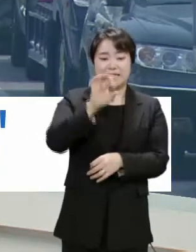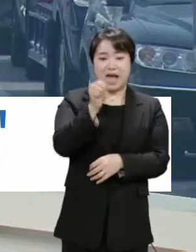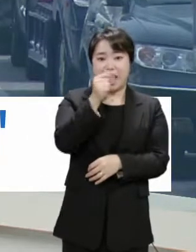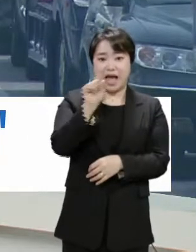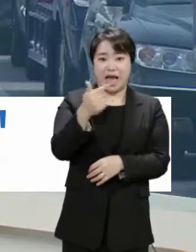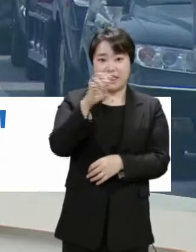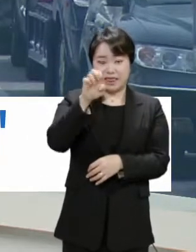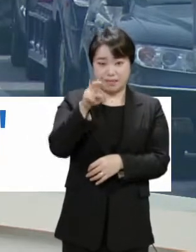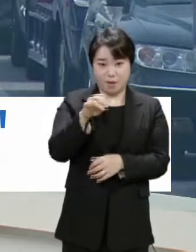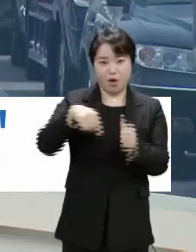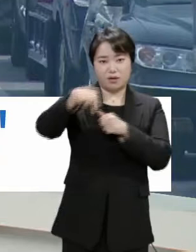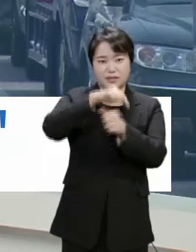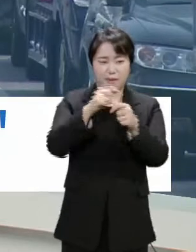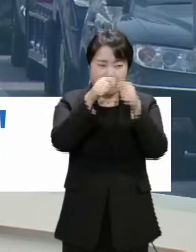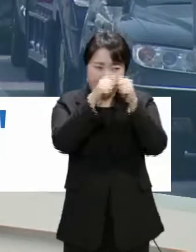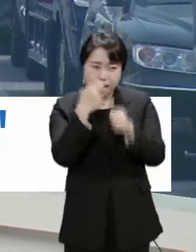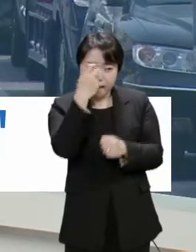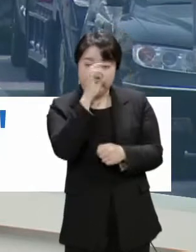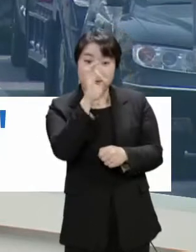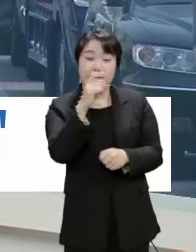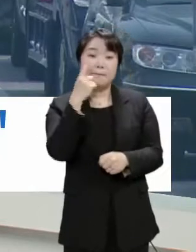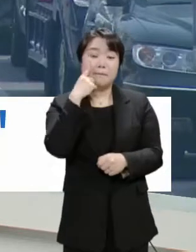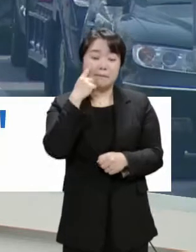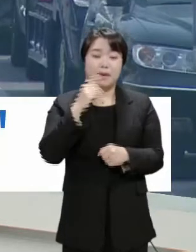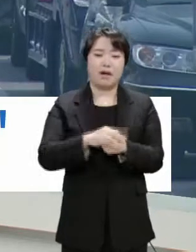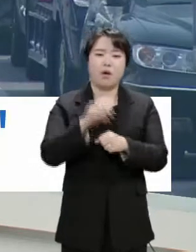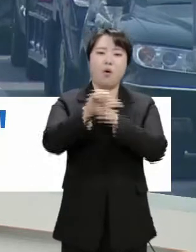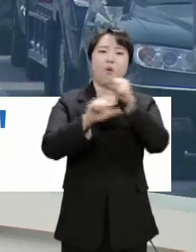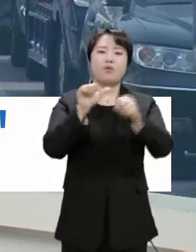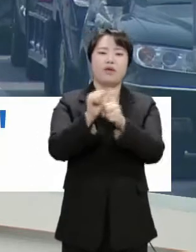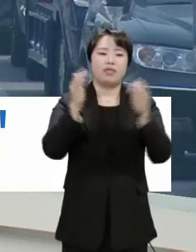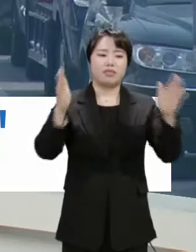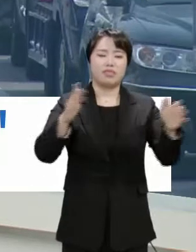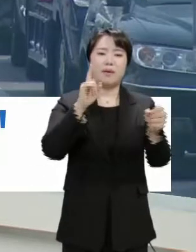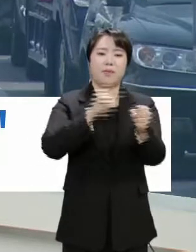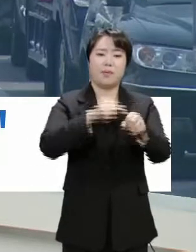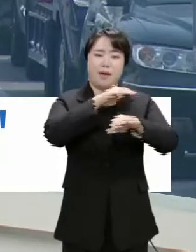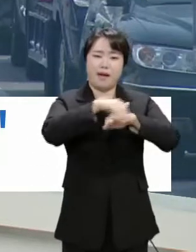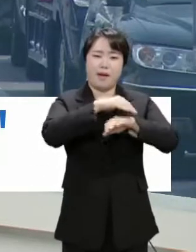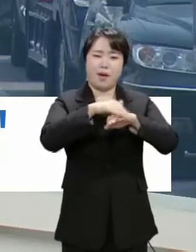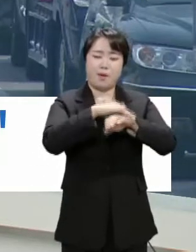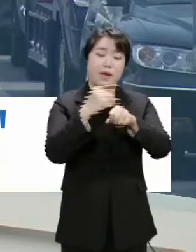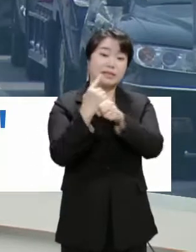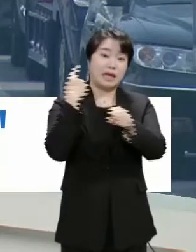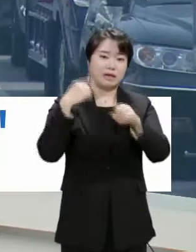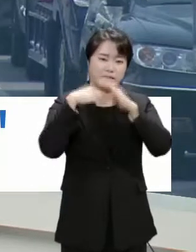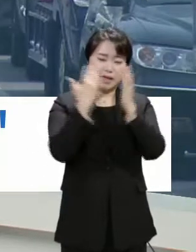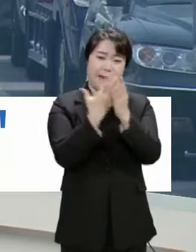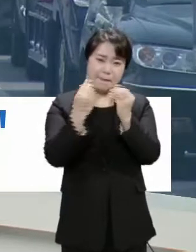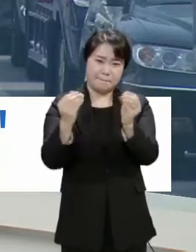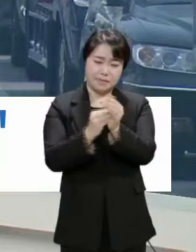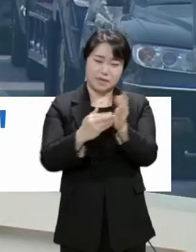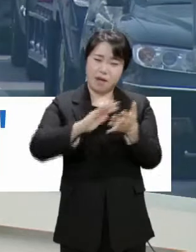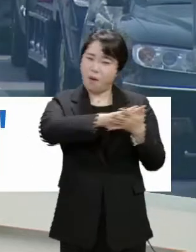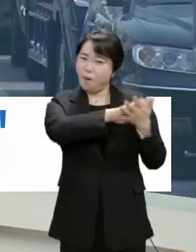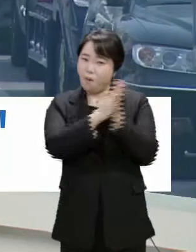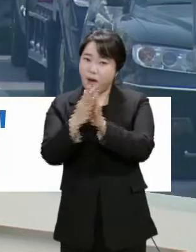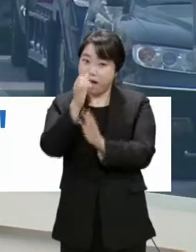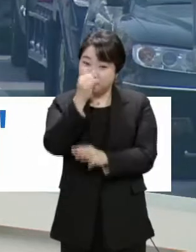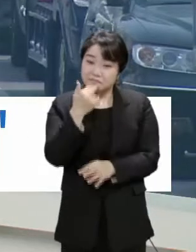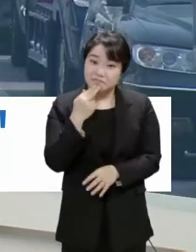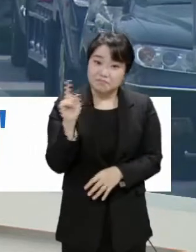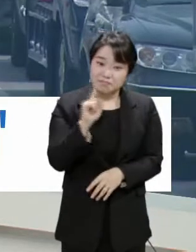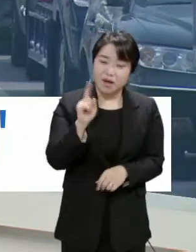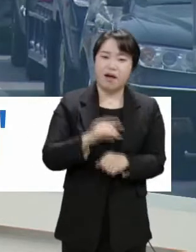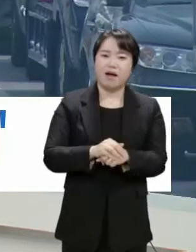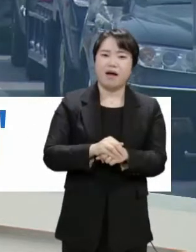사례로 선정했습니다. 이 산업형 도시재생 5년 계획으로 지난해 마무리됐는데 과연 어떻게 변했을까요? 네, 김진중